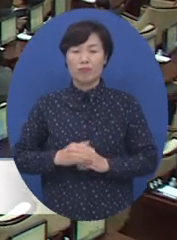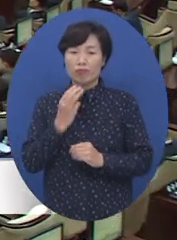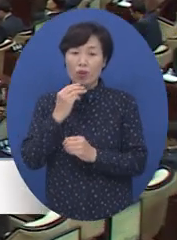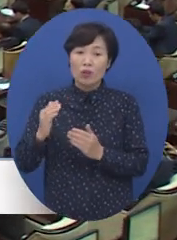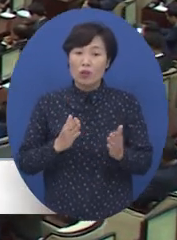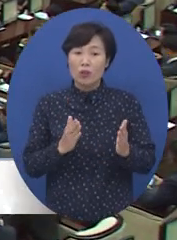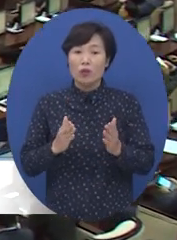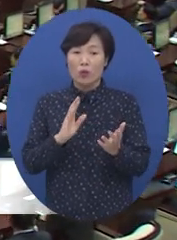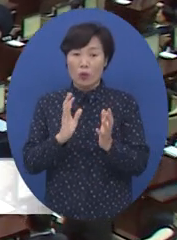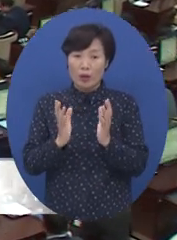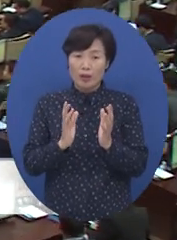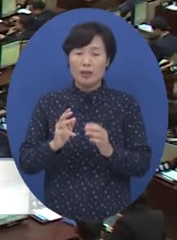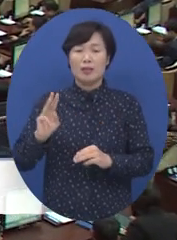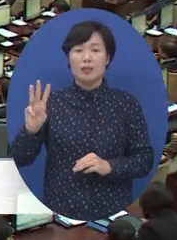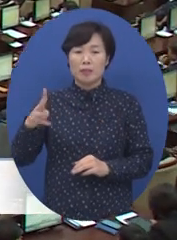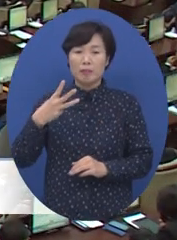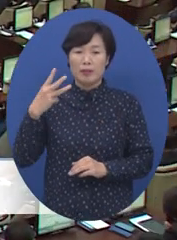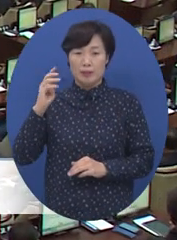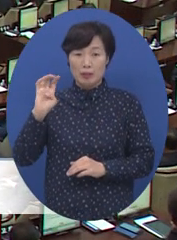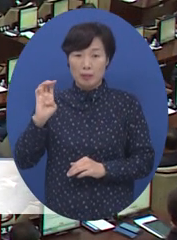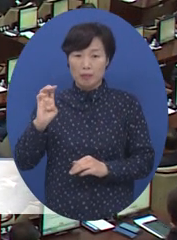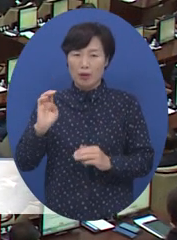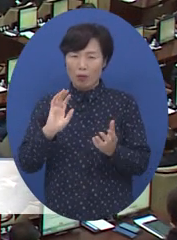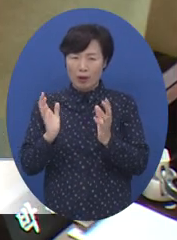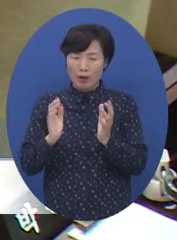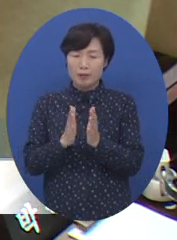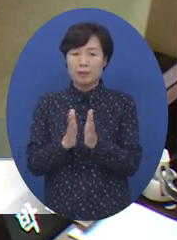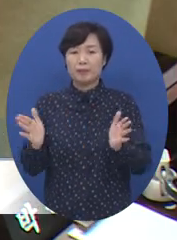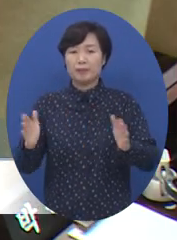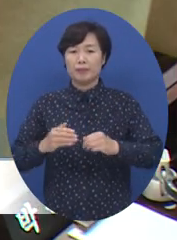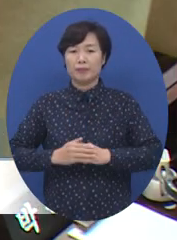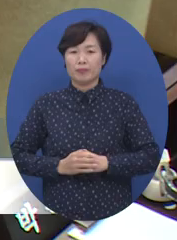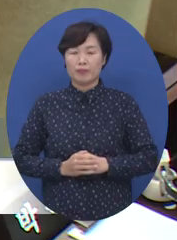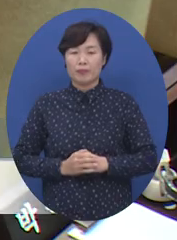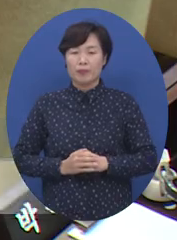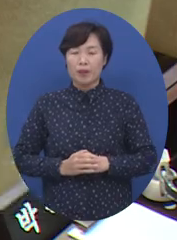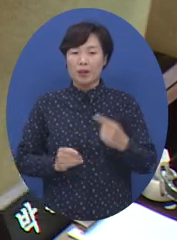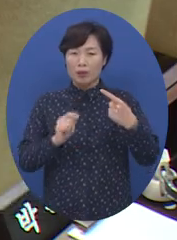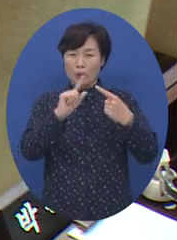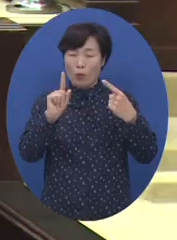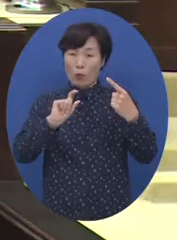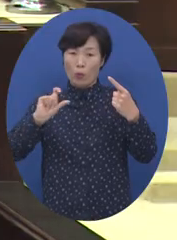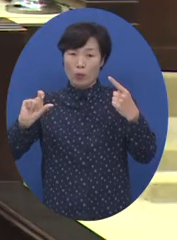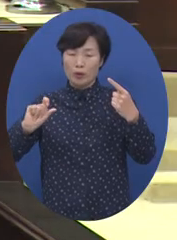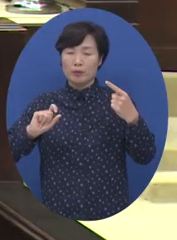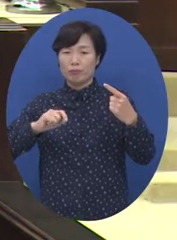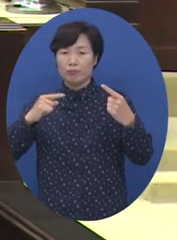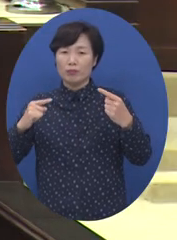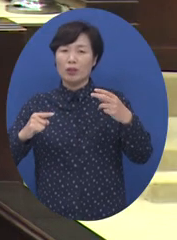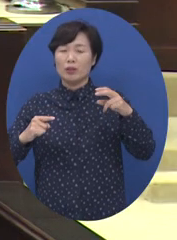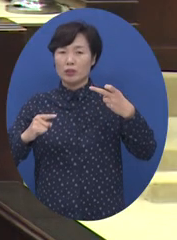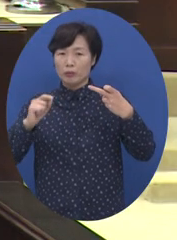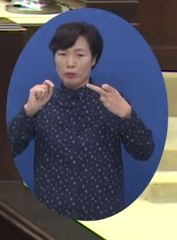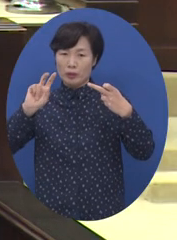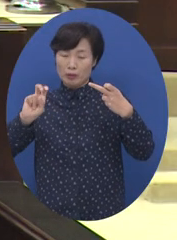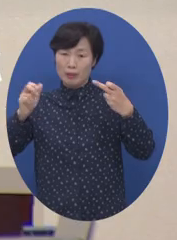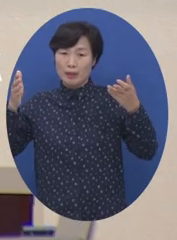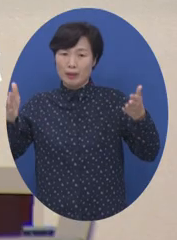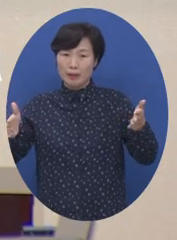경기도 의회가 제340회 정례회 일정에 돌입했습니다. 이번 회기는 5일부터 다음 달 20일까지 46일 동안